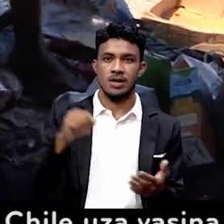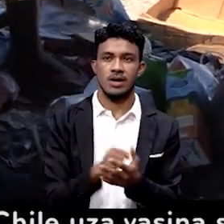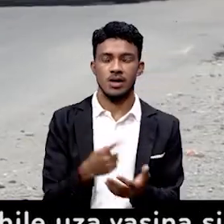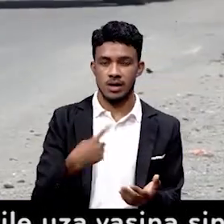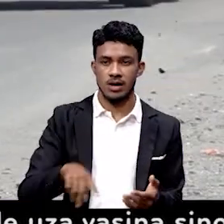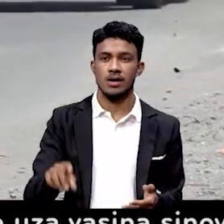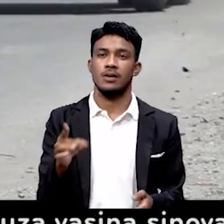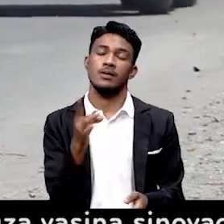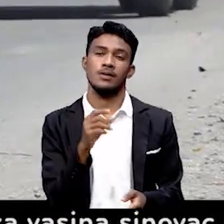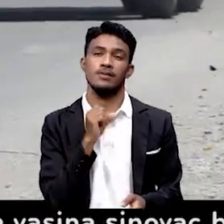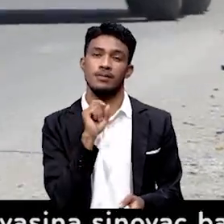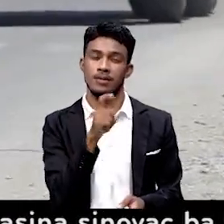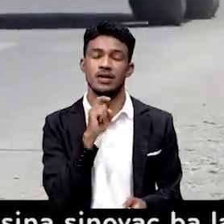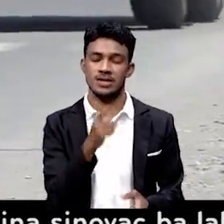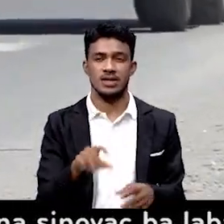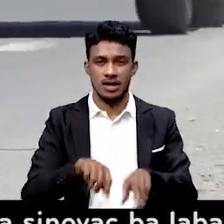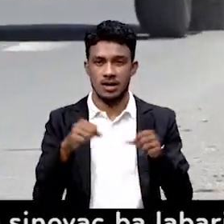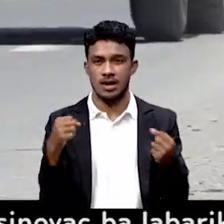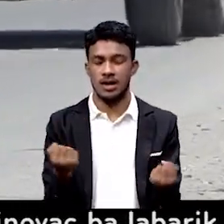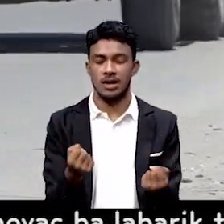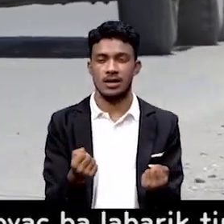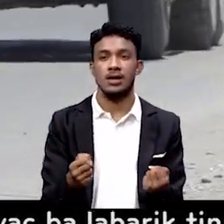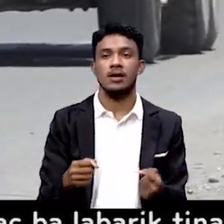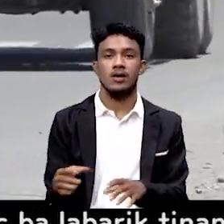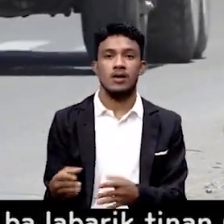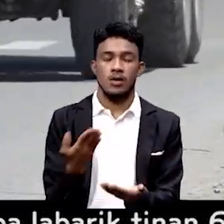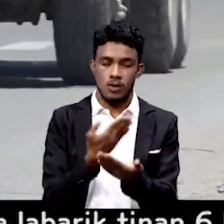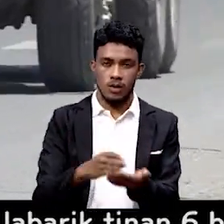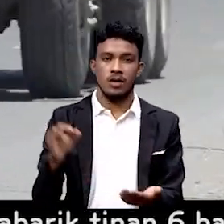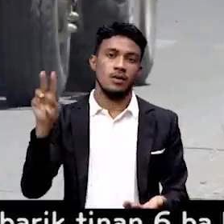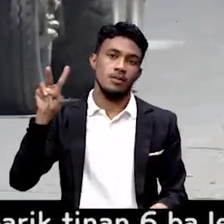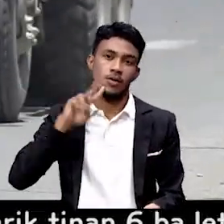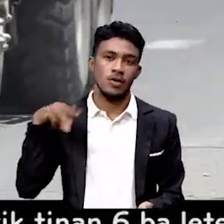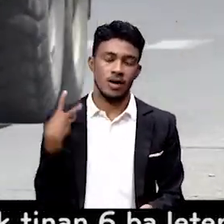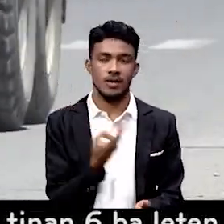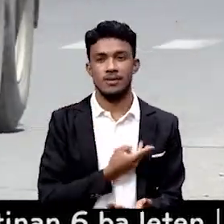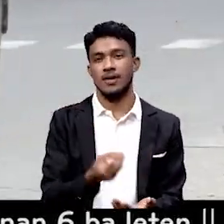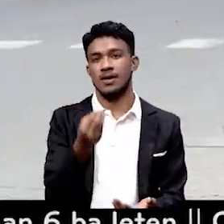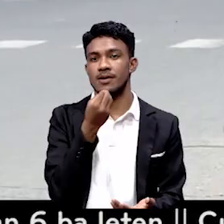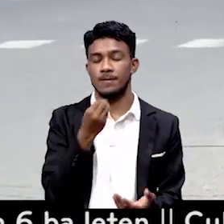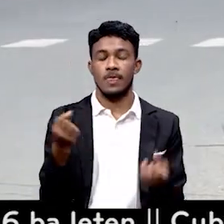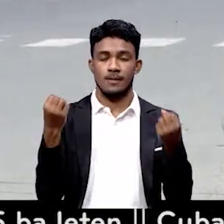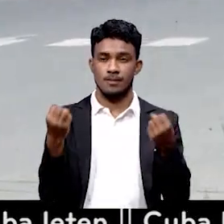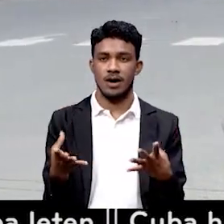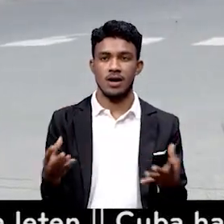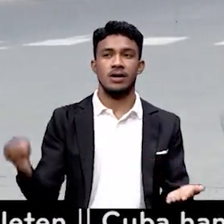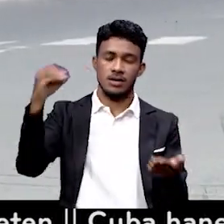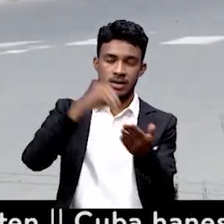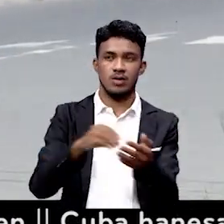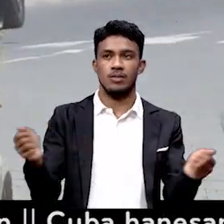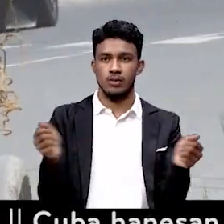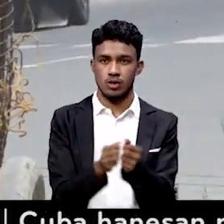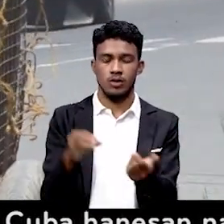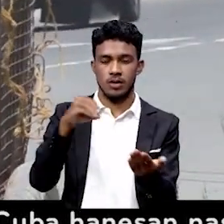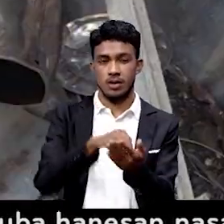besiat lor mai holo moto ami ha pe se barak ne lor mai tau ha mutuk